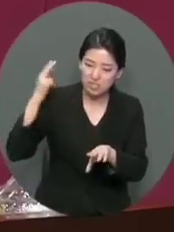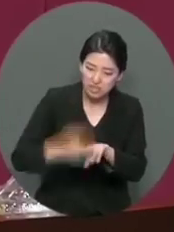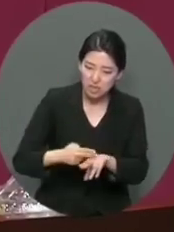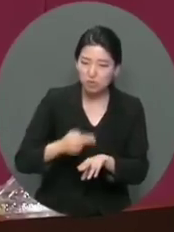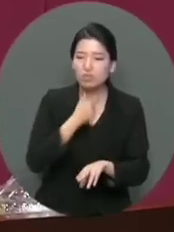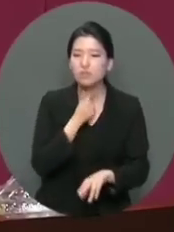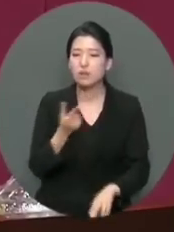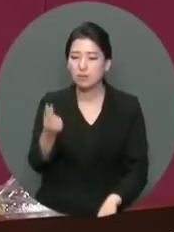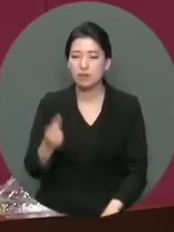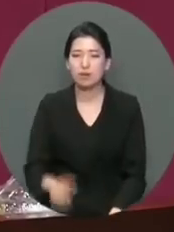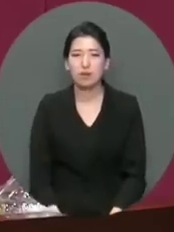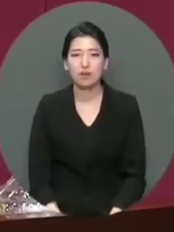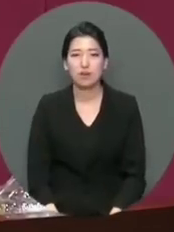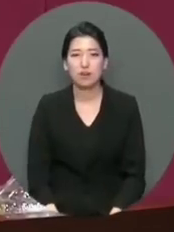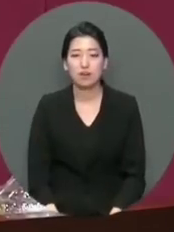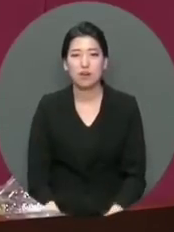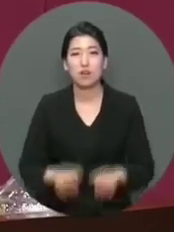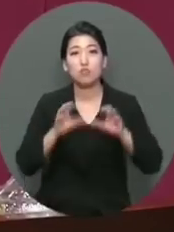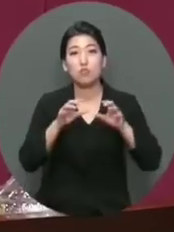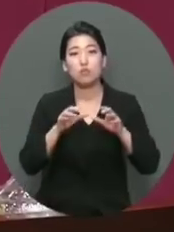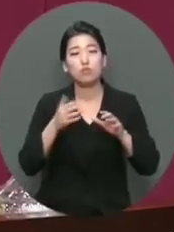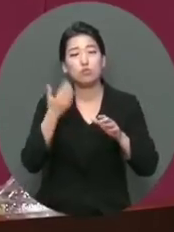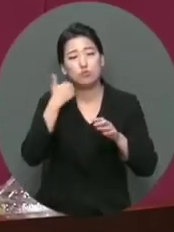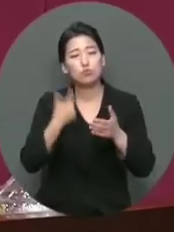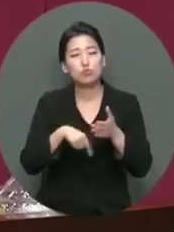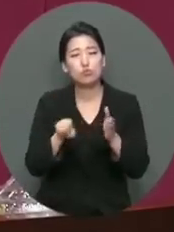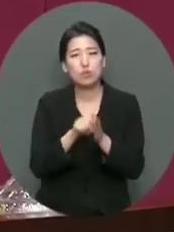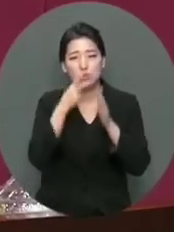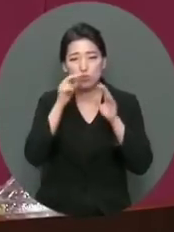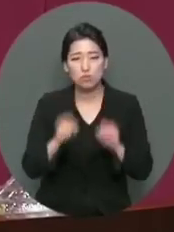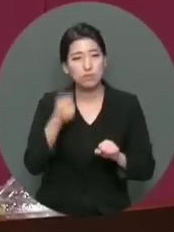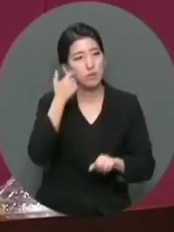존재하는가? 질의를 시작하겠습니다.